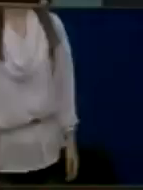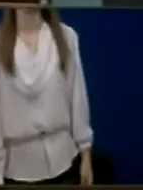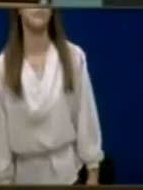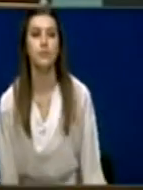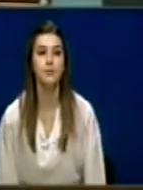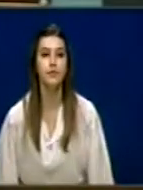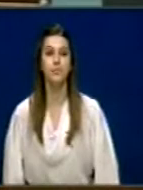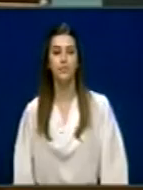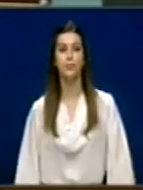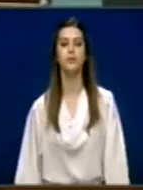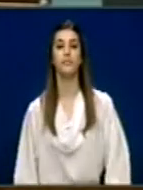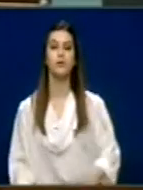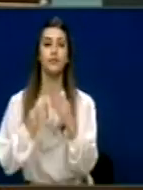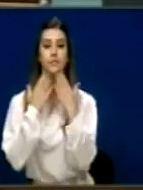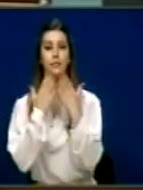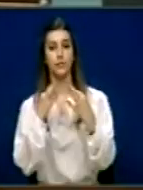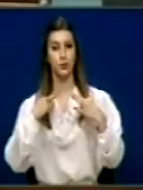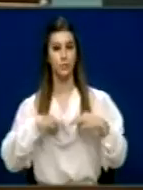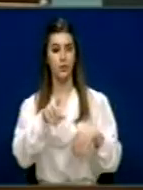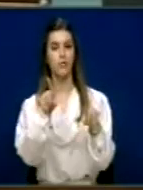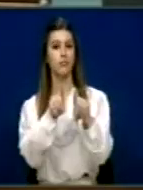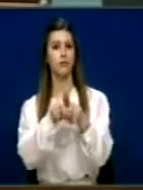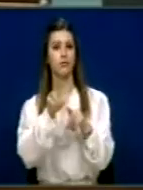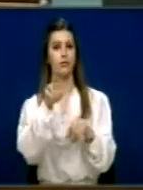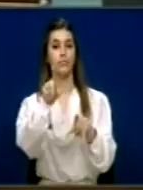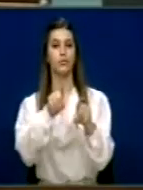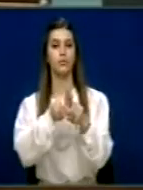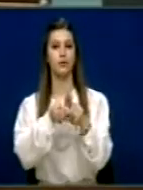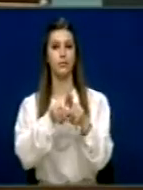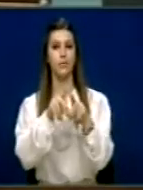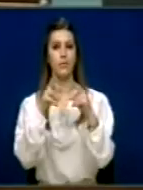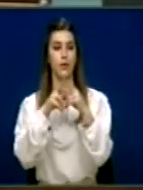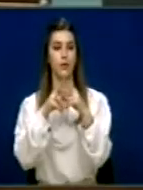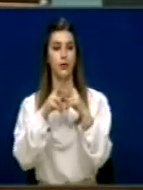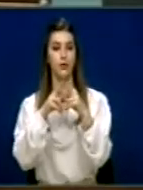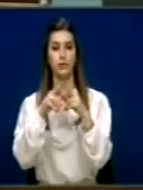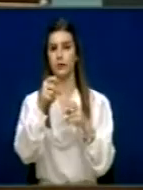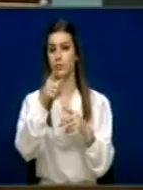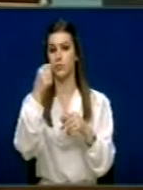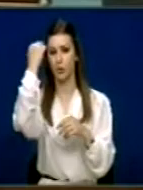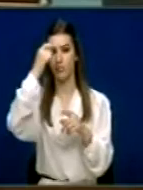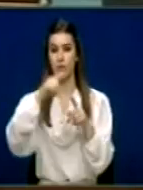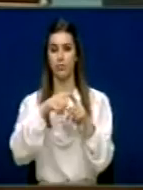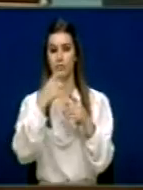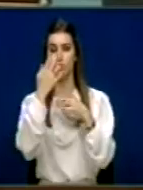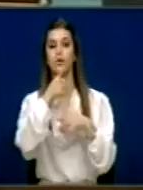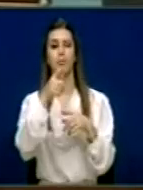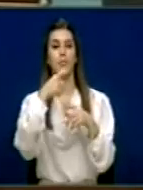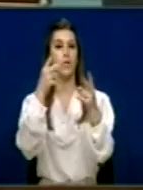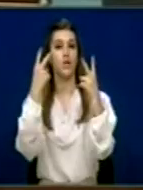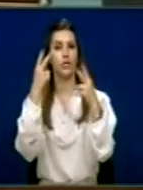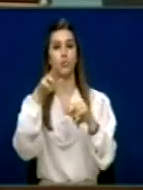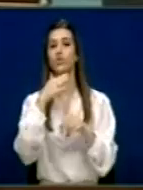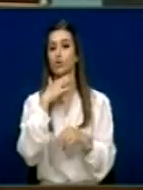Andrej Kryetar, natyrisht që autoriteti kosovar i konkurencës është një prej themashtu agjensive të pavarura më të rëndësishme për sa